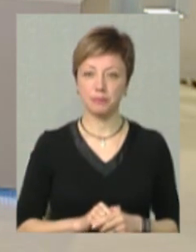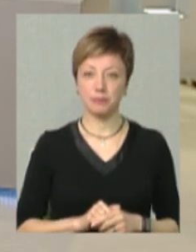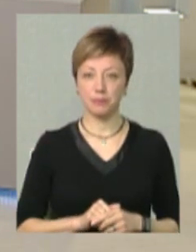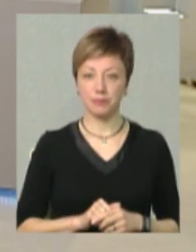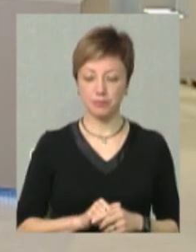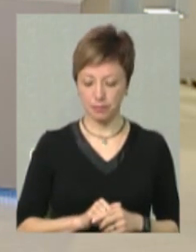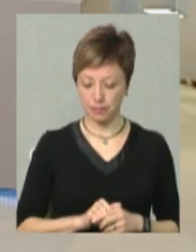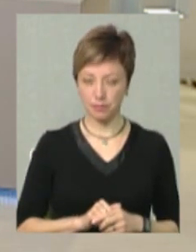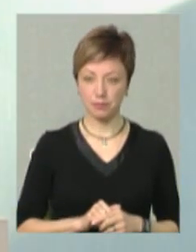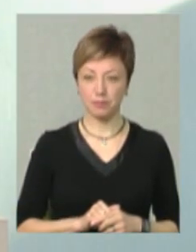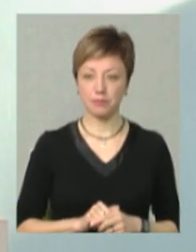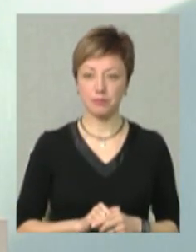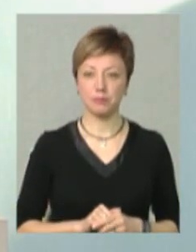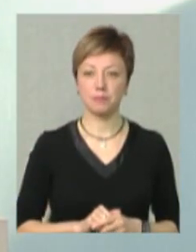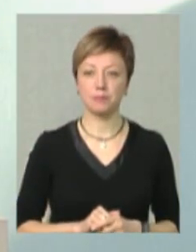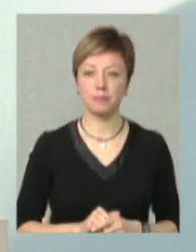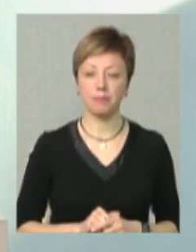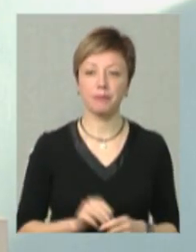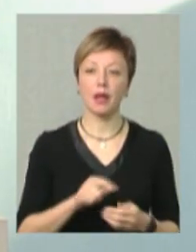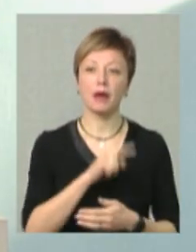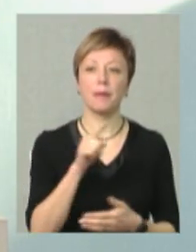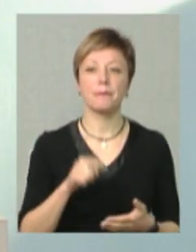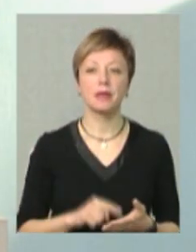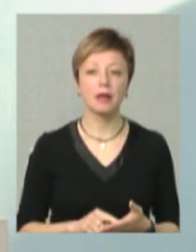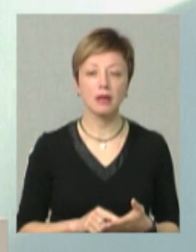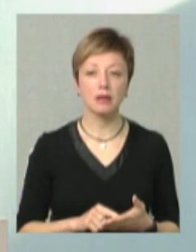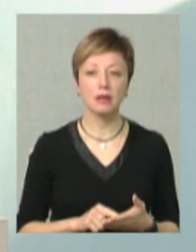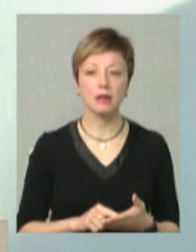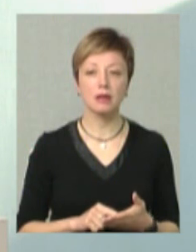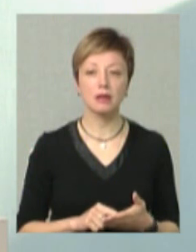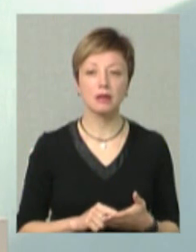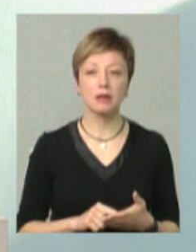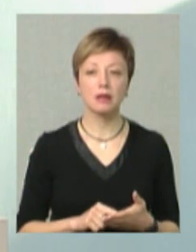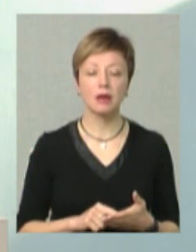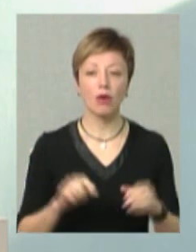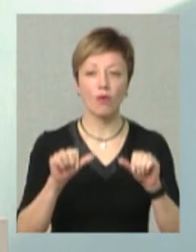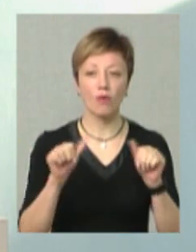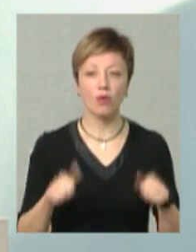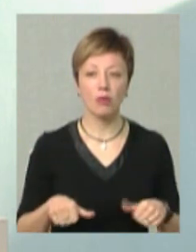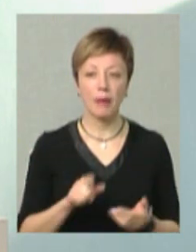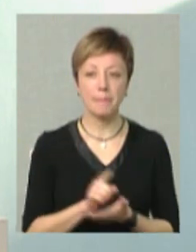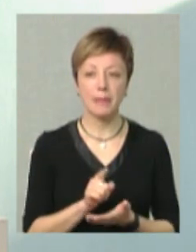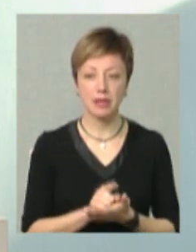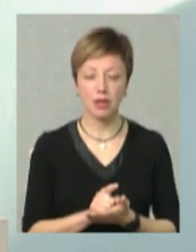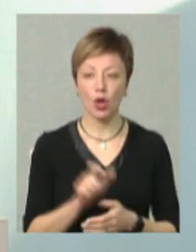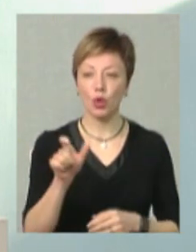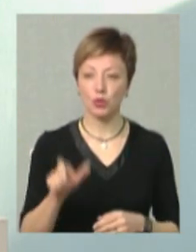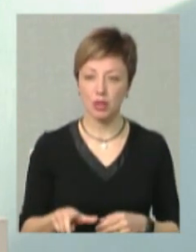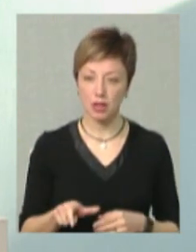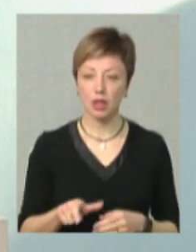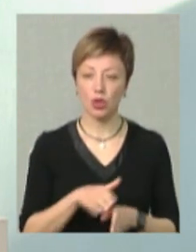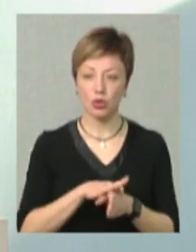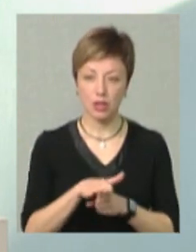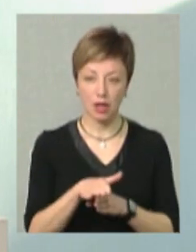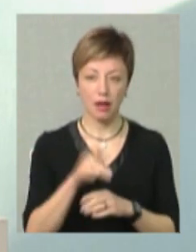давали цю інформацію. Питання виходу оформлення пенсії. Угу. Тобто людина